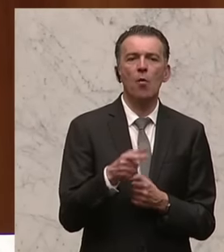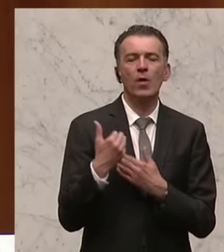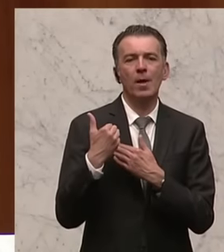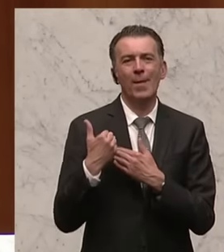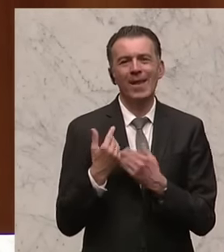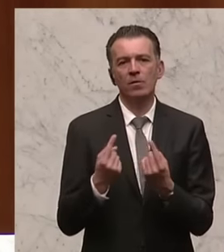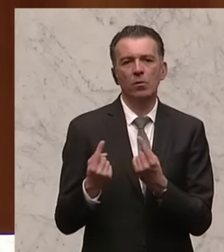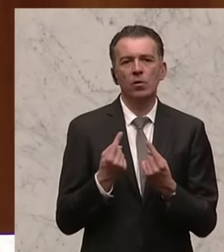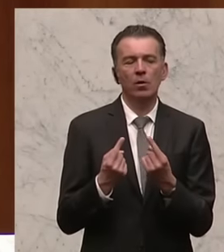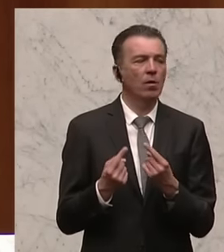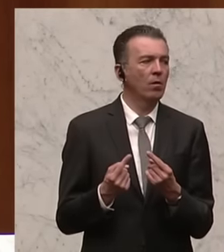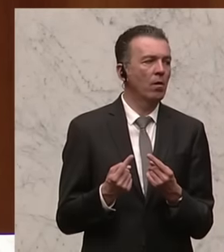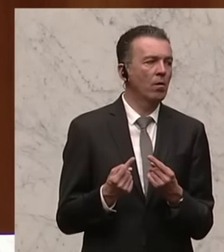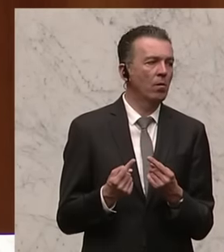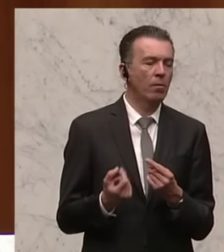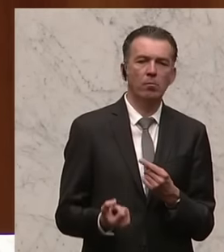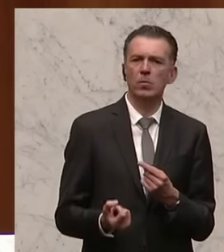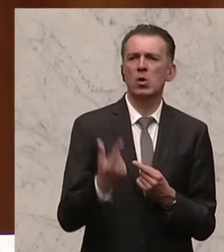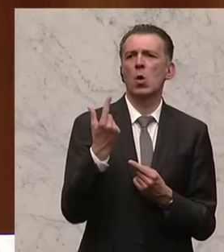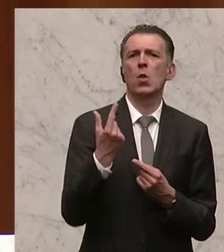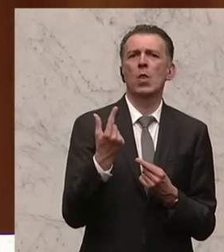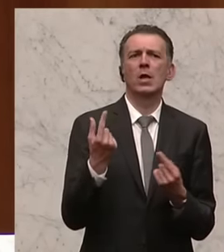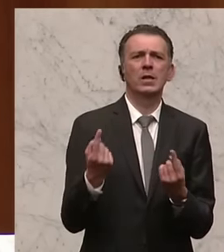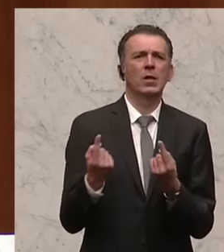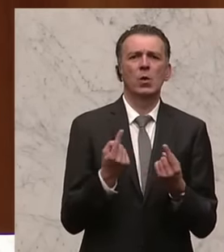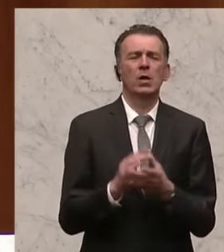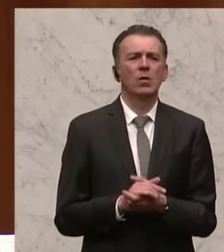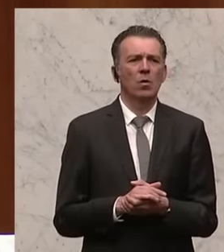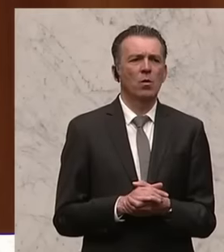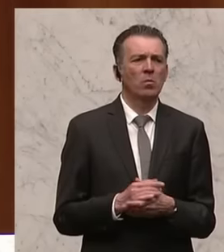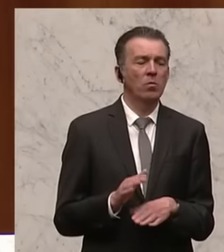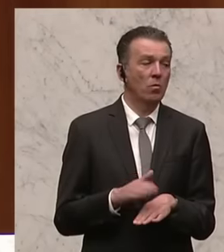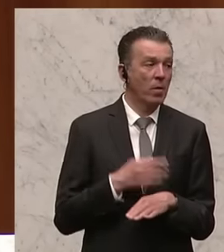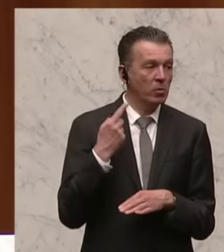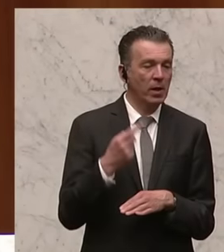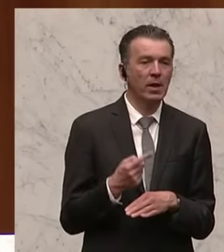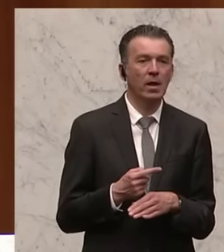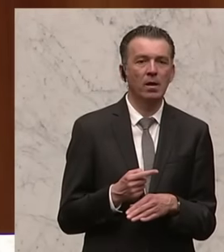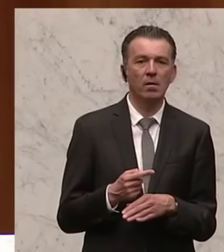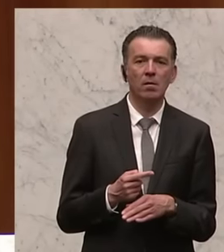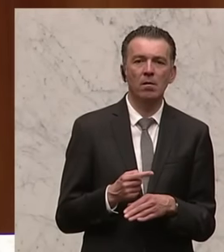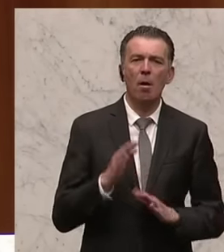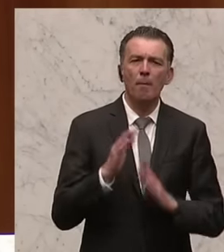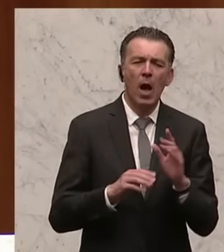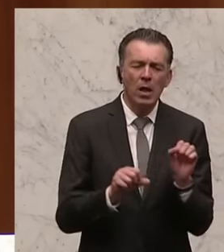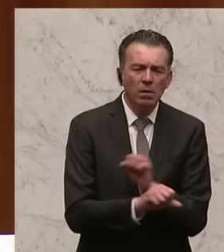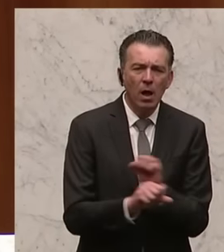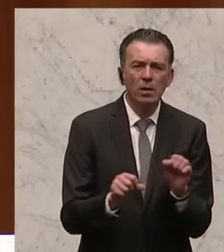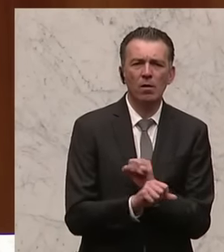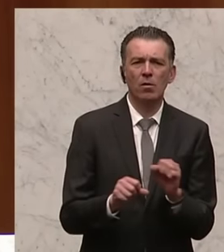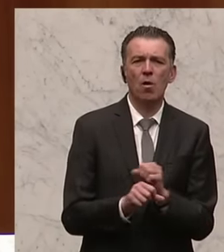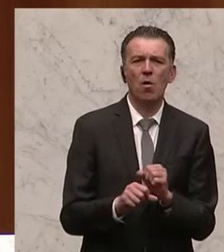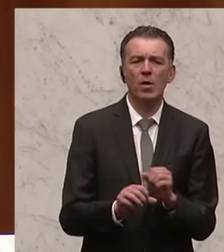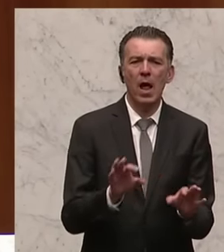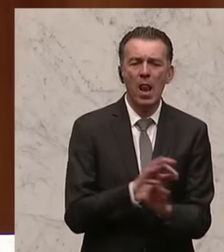beruflicher Belastungssituationen, nämlich bei außergewöhnlichen Ereignissen, denken wir hier an den Einsatz bei Brandkatastrophen, bei der